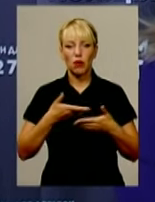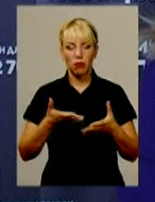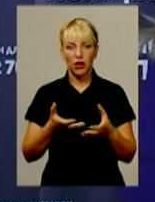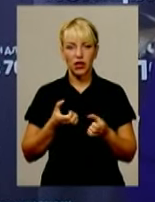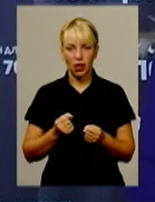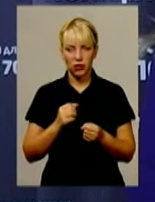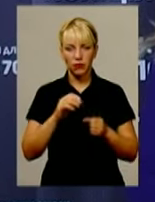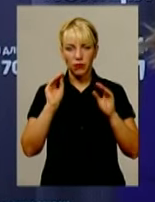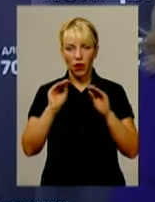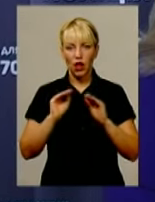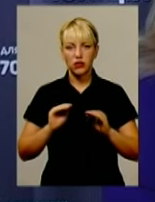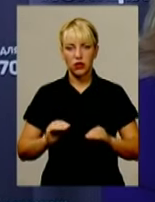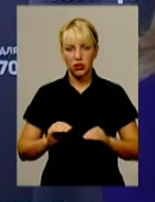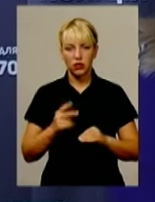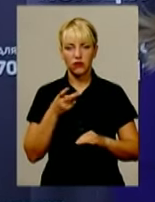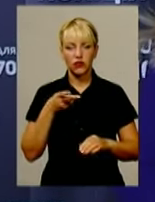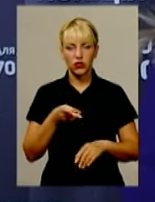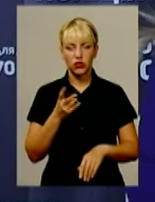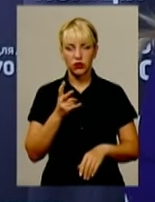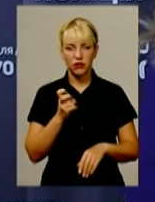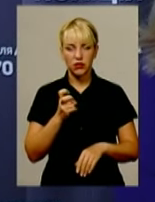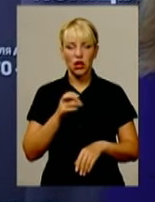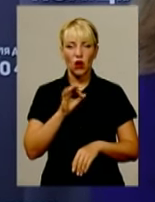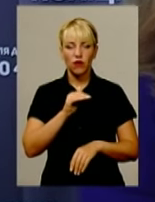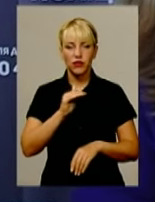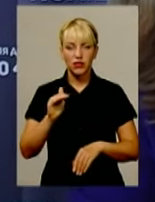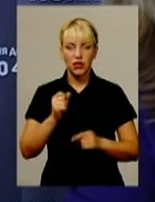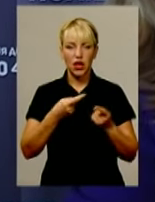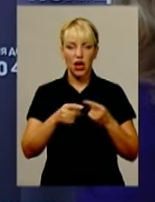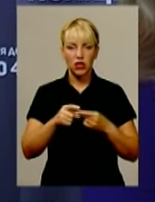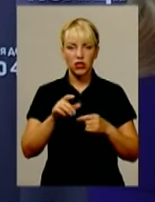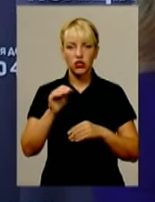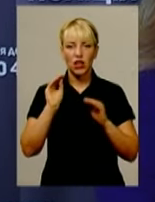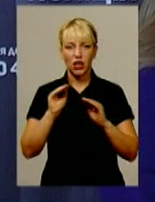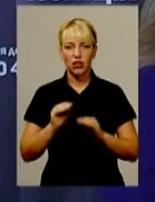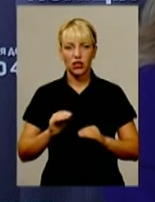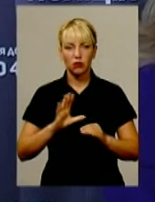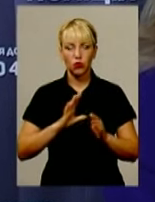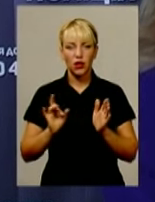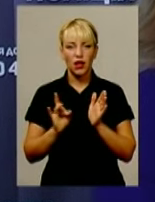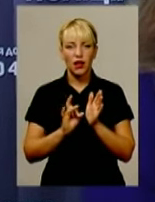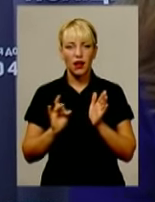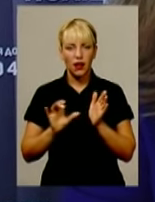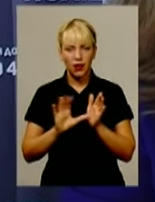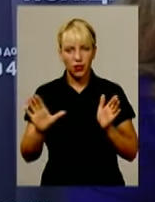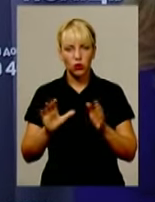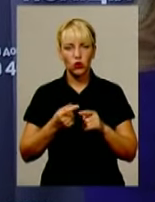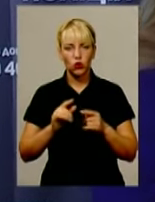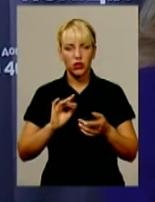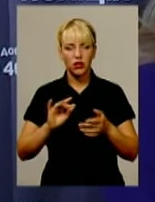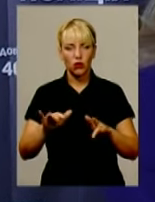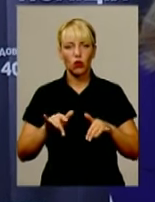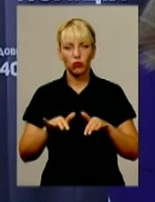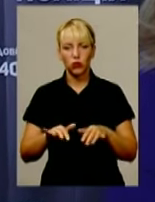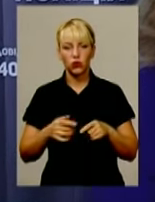зараз 2200 офіційно, а всі інші були в електронному варіанті зареєстровані. Тобто приблизно однаковий